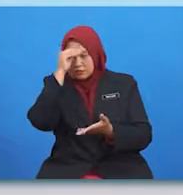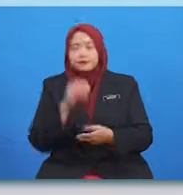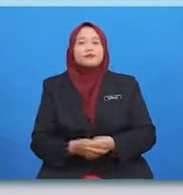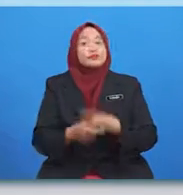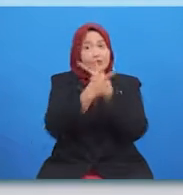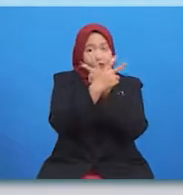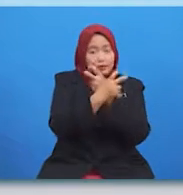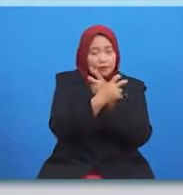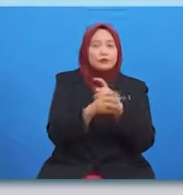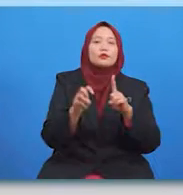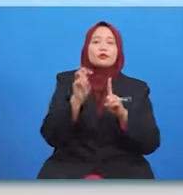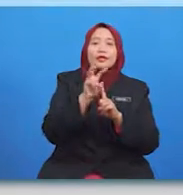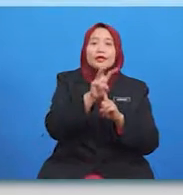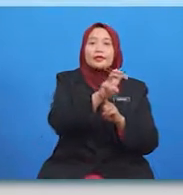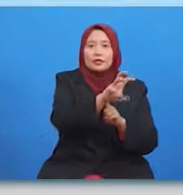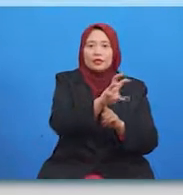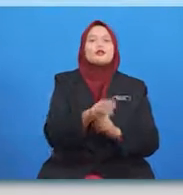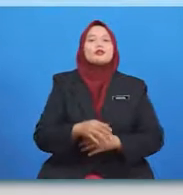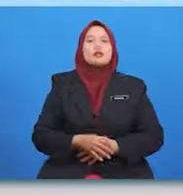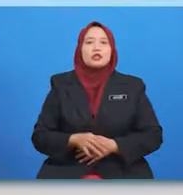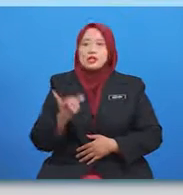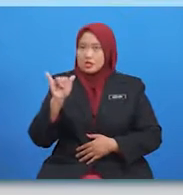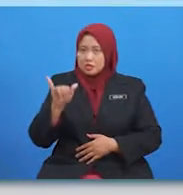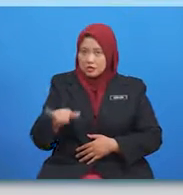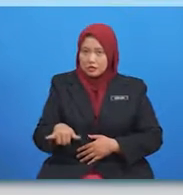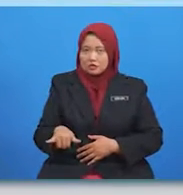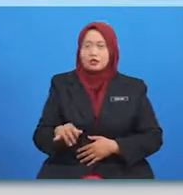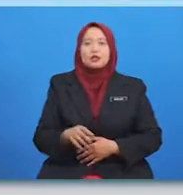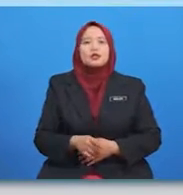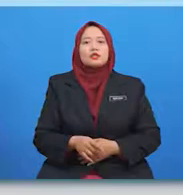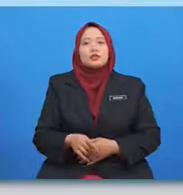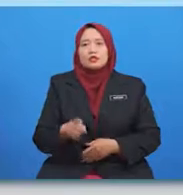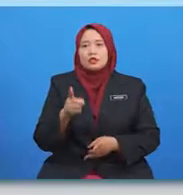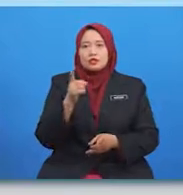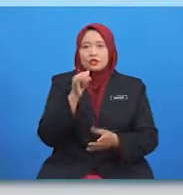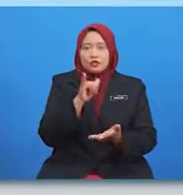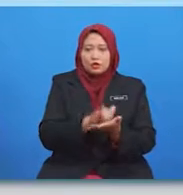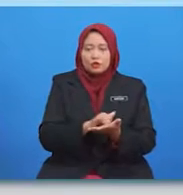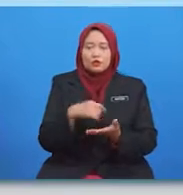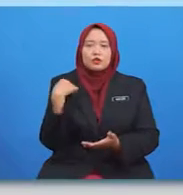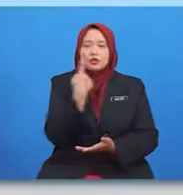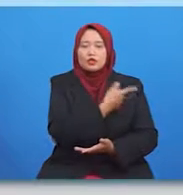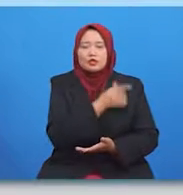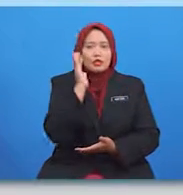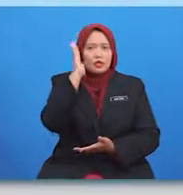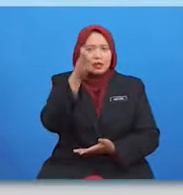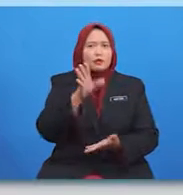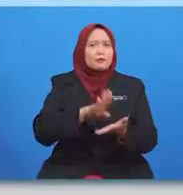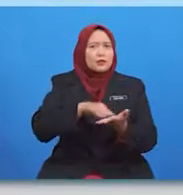aktif. Benar, itu yang akan kita semua pelajari hari ini